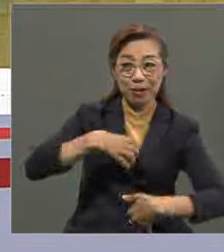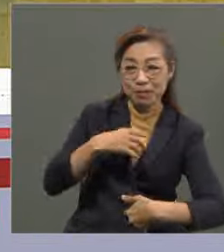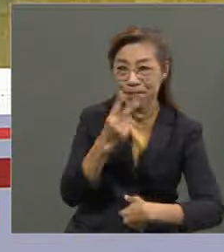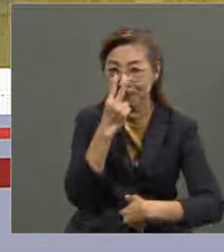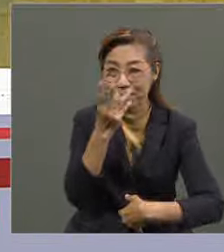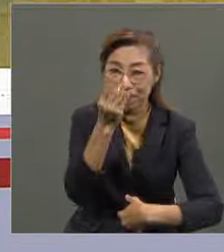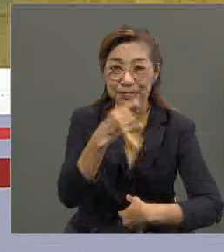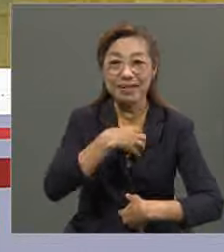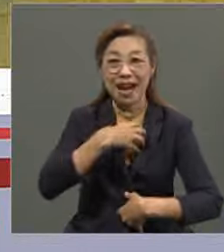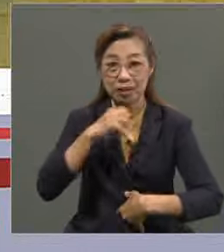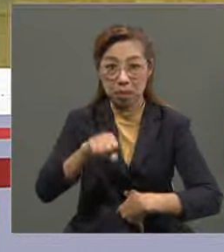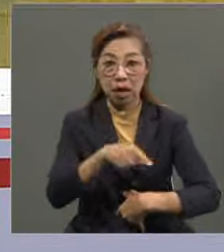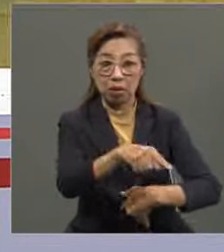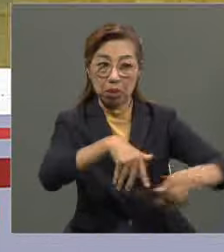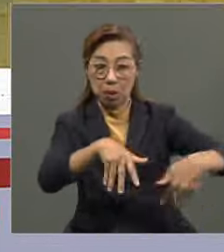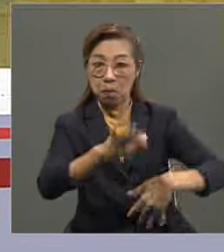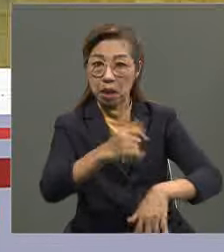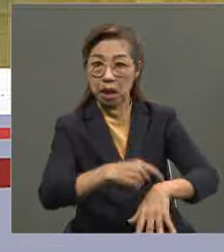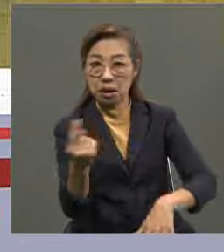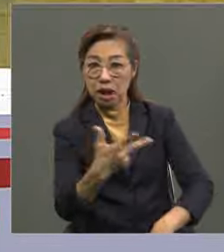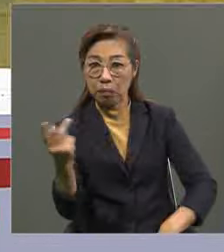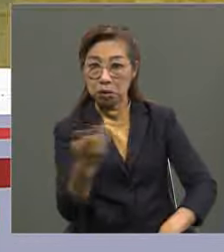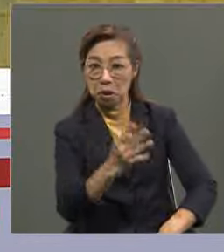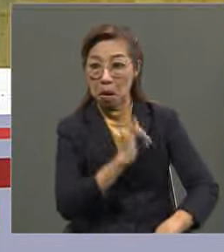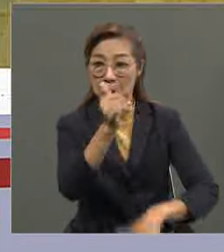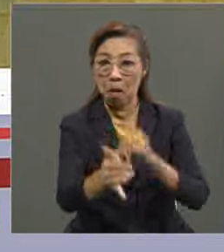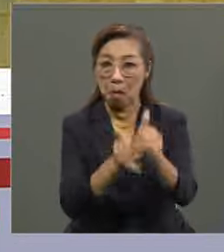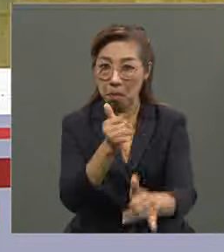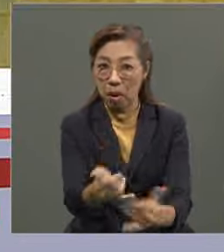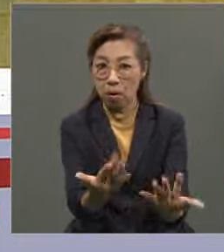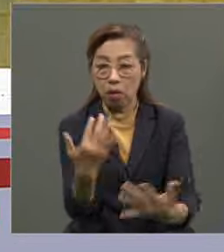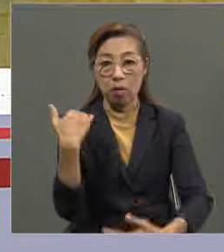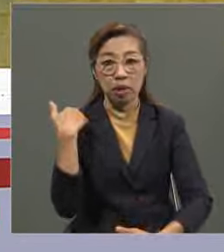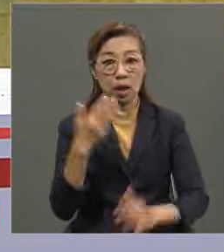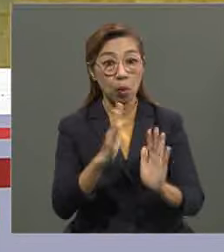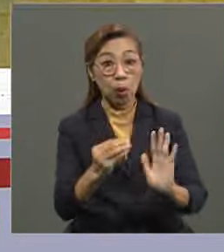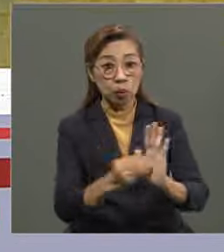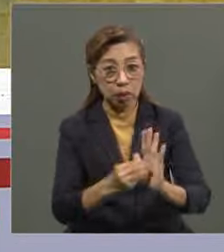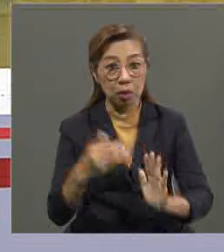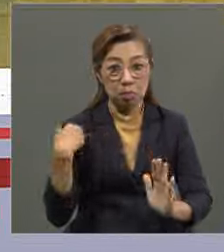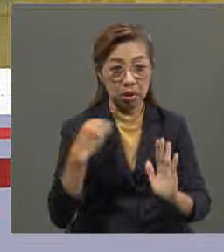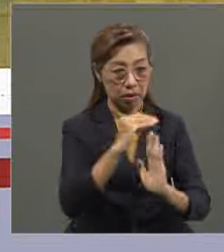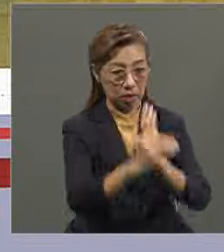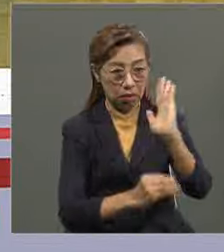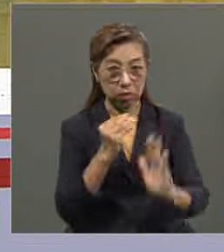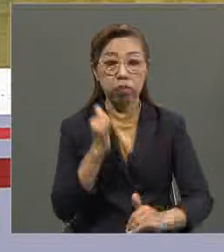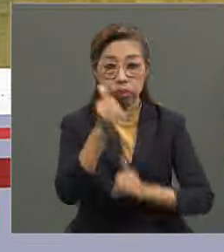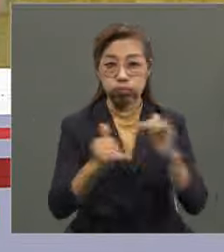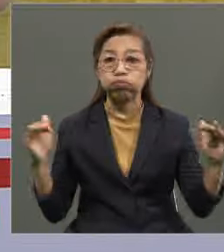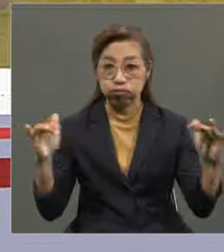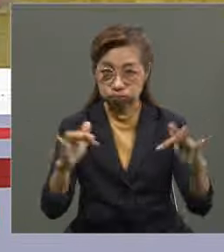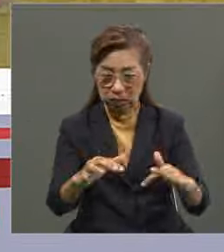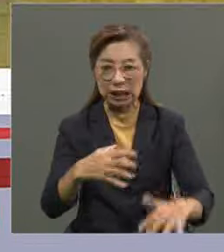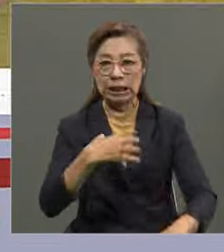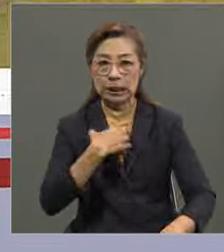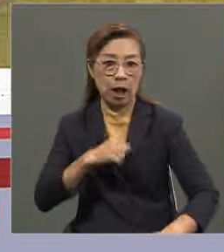คนนะมาตั้งแต่ตี3มาตั้งแต่ตี4ไม่ใช่เฉพาะอยู่แค่กรุงเทพมหานครนะครับคุณผู้ชมครับมาจากต่างจังหวัดมาเยอะแยะเพื่อมา